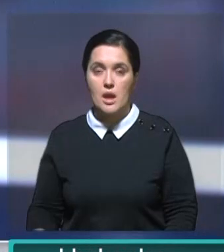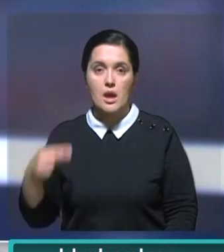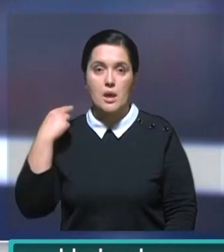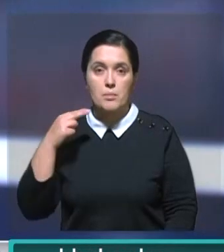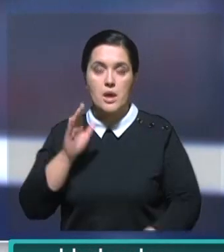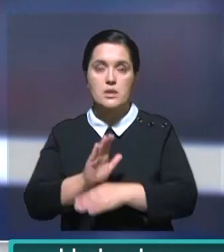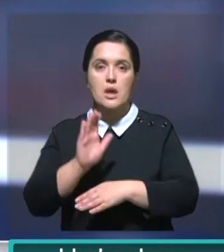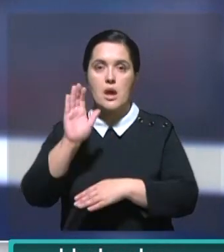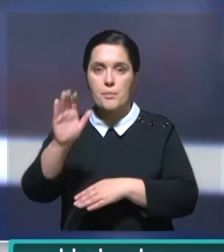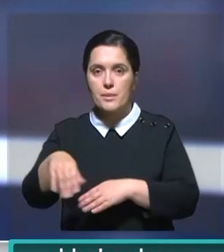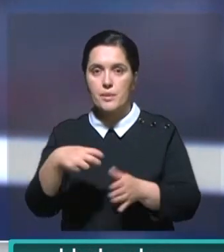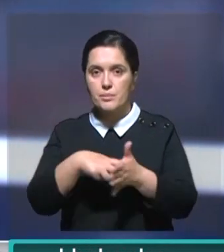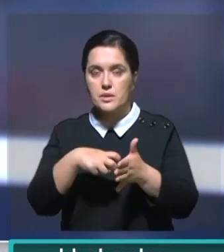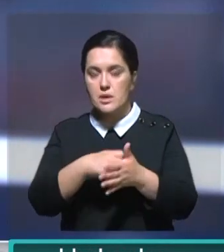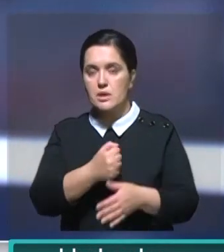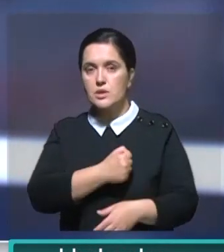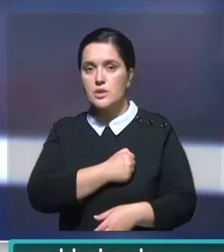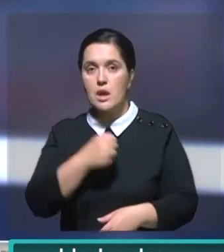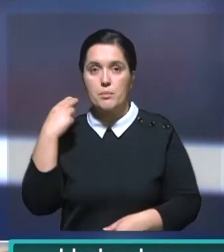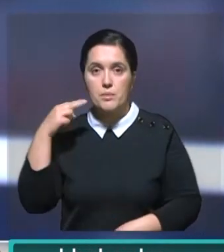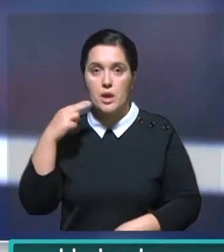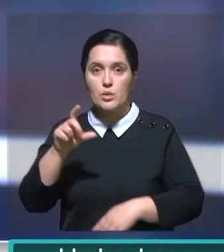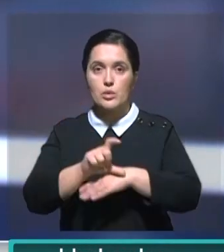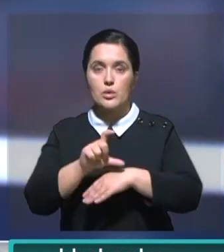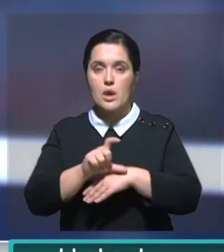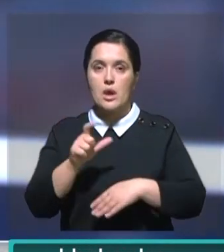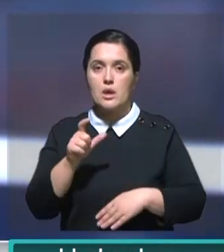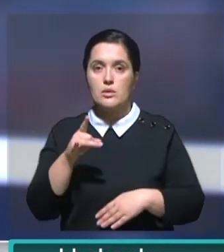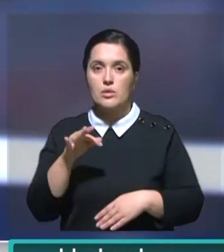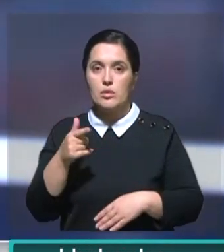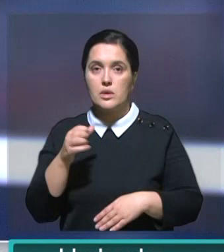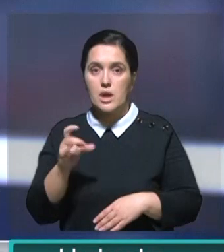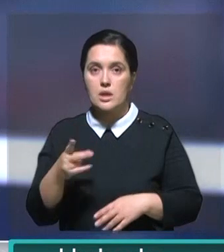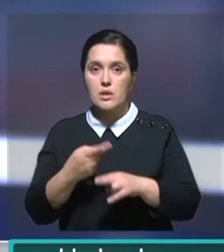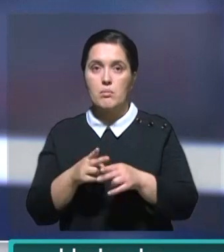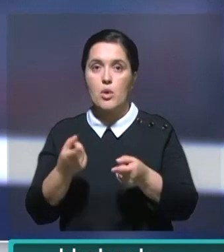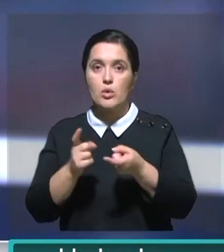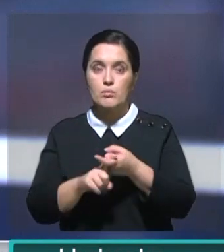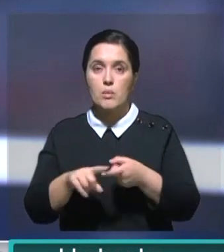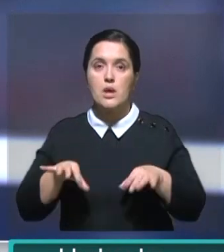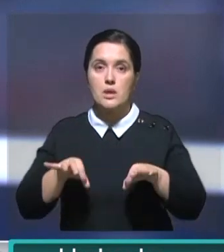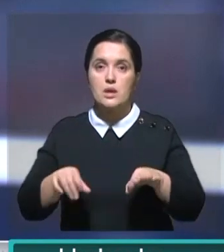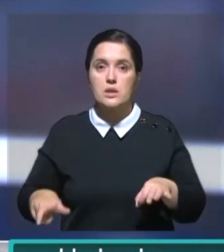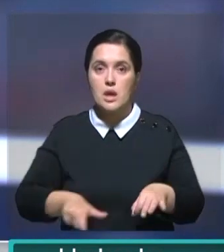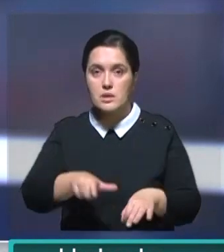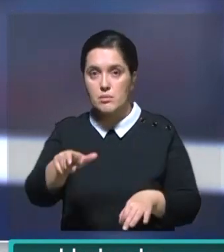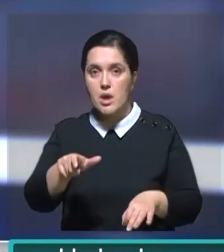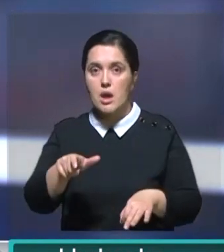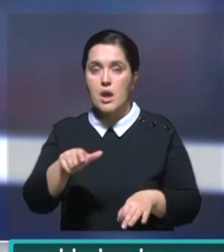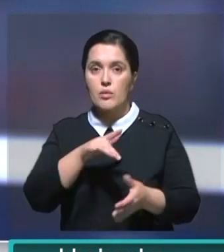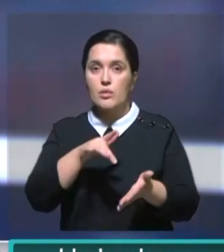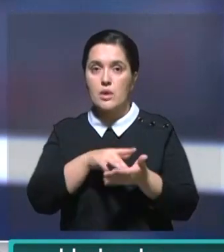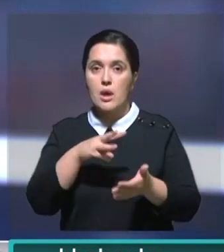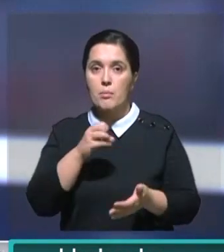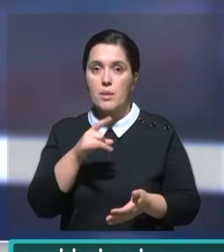Касым-Жомарт Токаев направил телеграмму соболезнования президенту Турции Реджепу Таипу Эрдоану в связи с крупными дорожно-транспортными происшествиями в